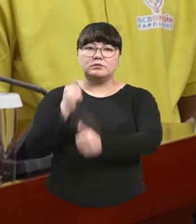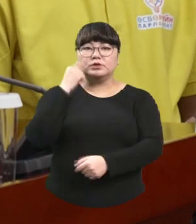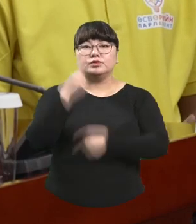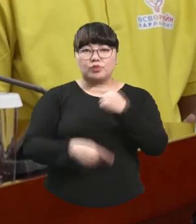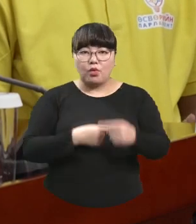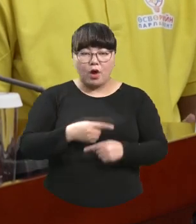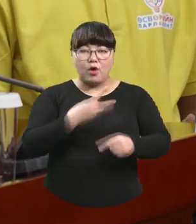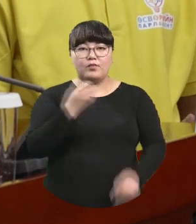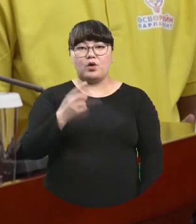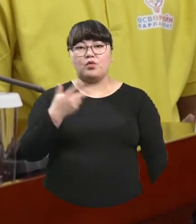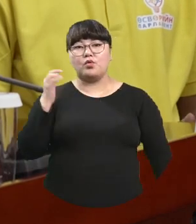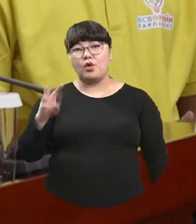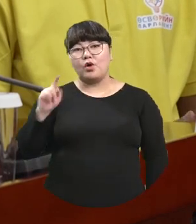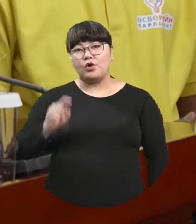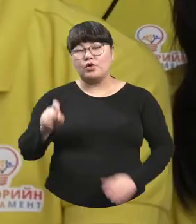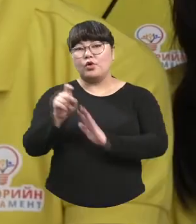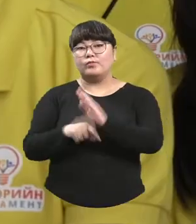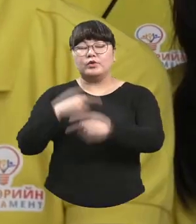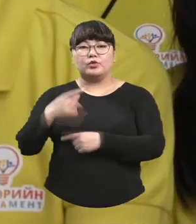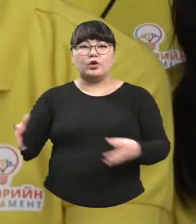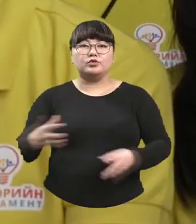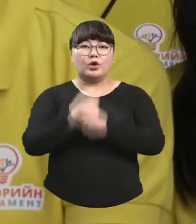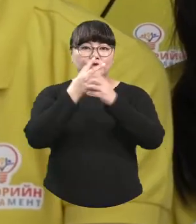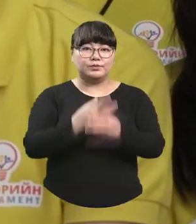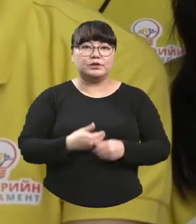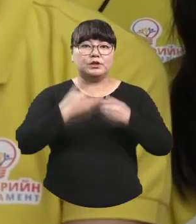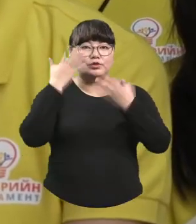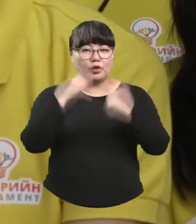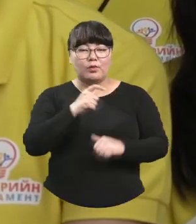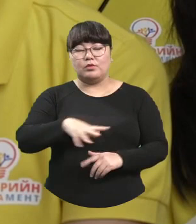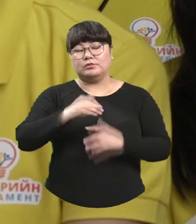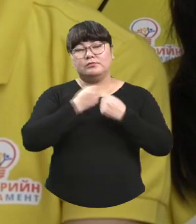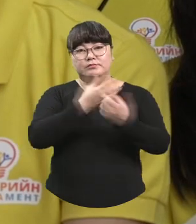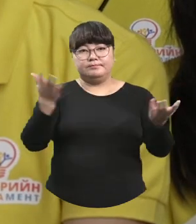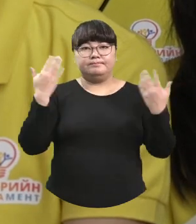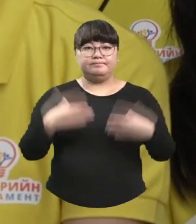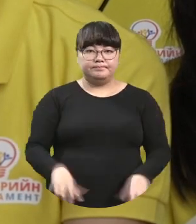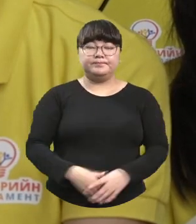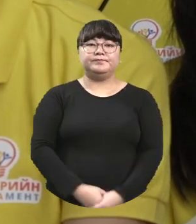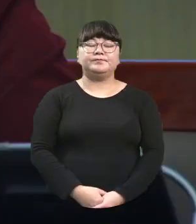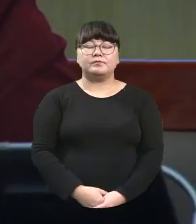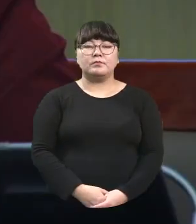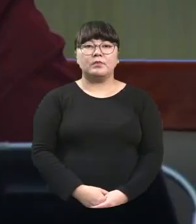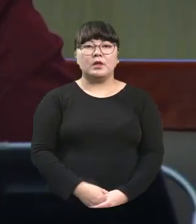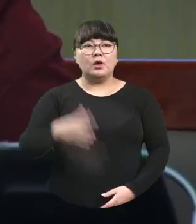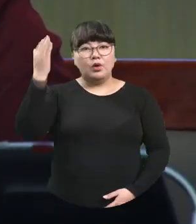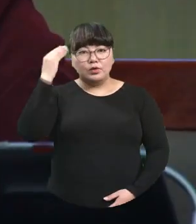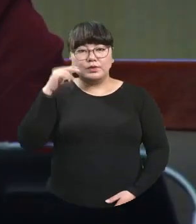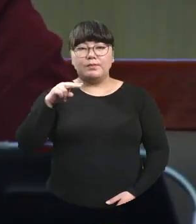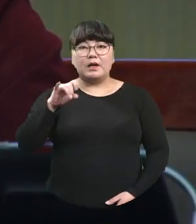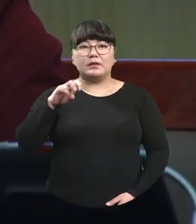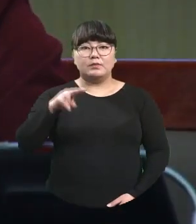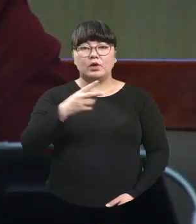амжилтуудын талаар болон 2023 оны хөтөлбөрийн талаар товч мэдээллийг зохион байгуулагчид нь оролцох сурагчдад өглөө. Мөн